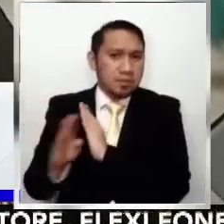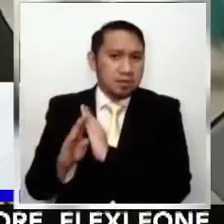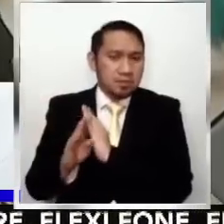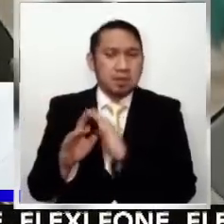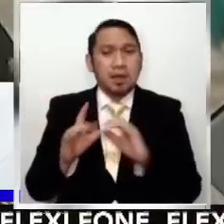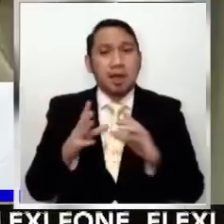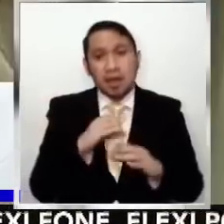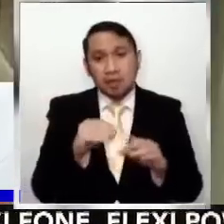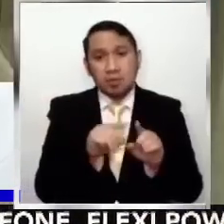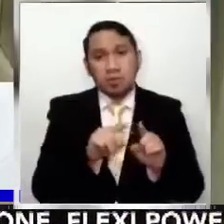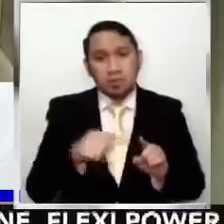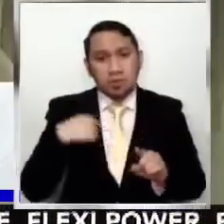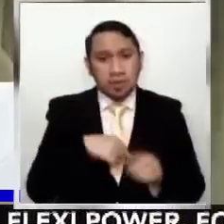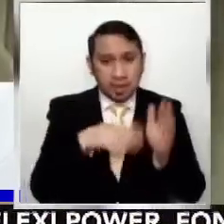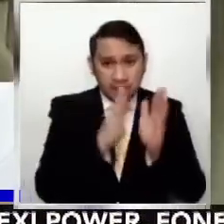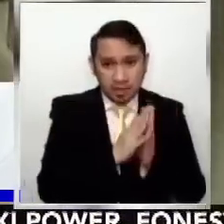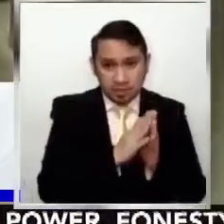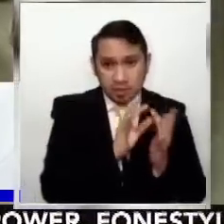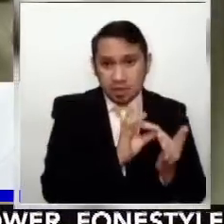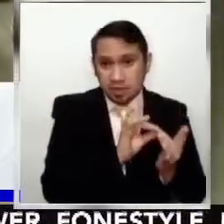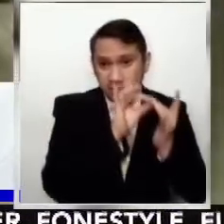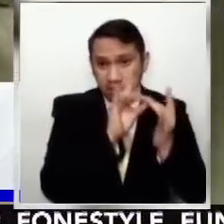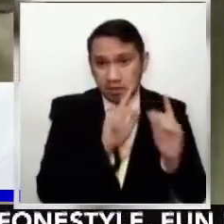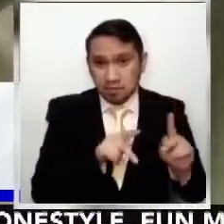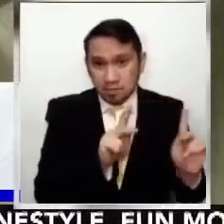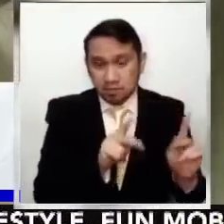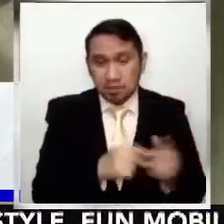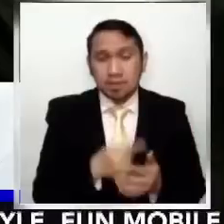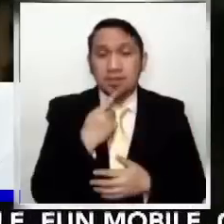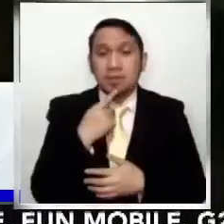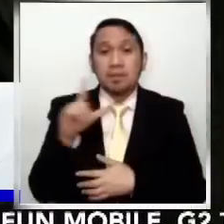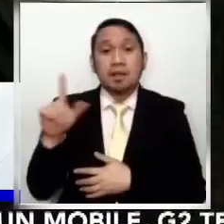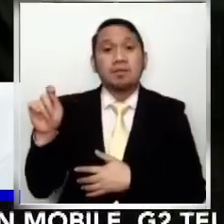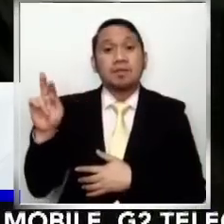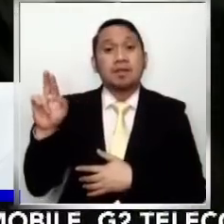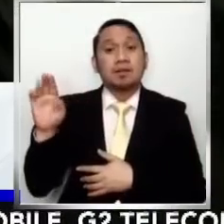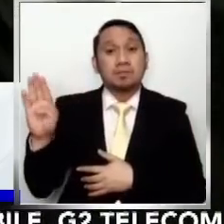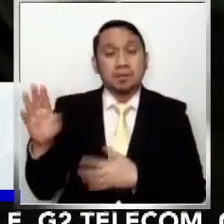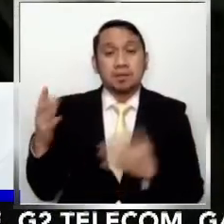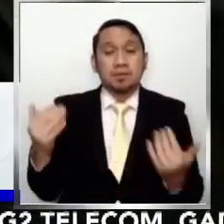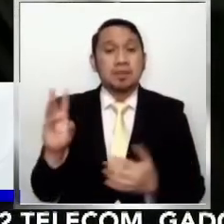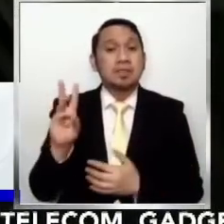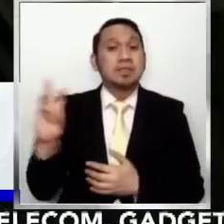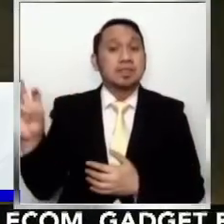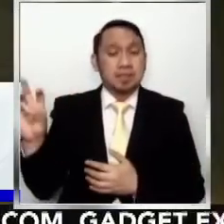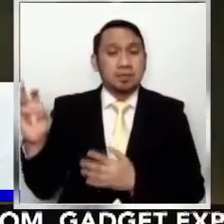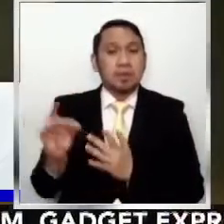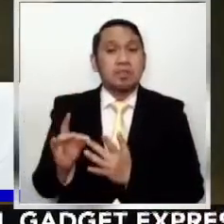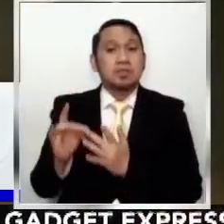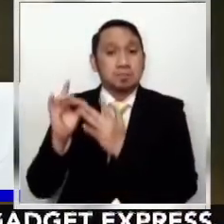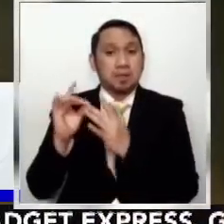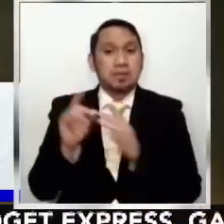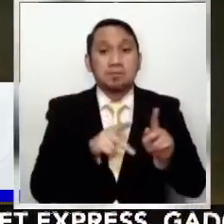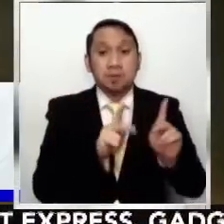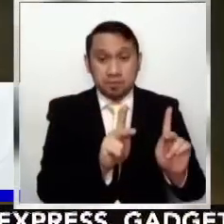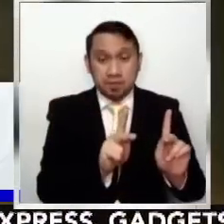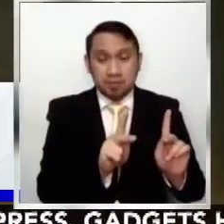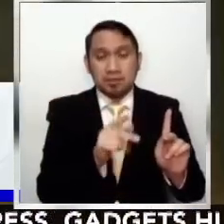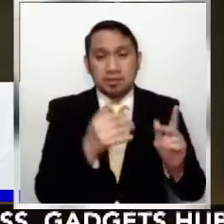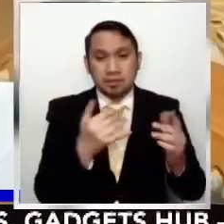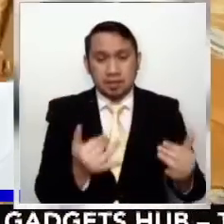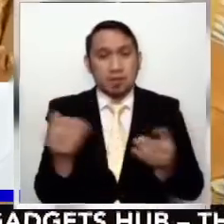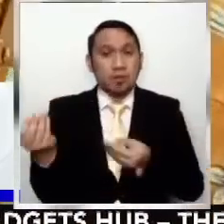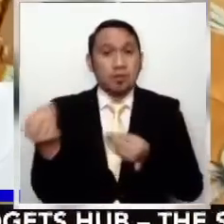the LTFRB. Ayon sa LTFRB, mahigit 600 special permits ang kanilang inisyu ngayong Christmas